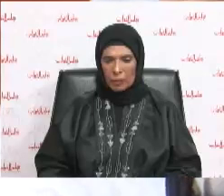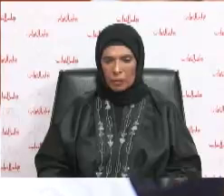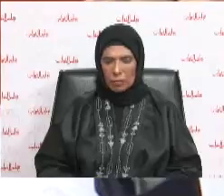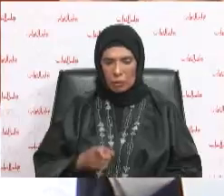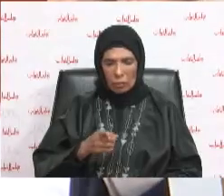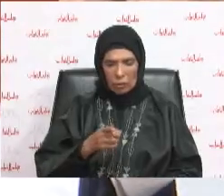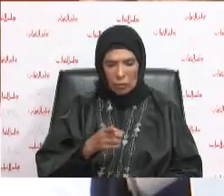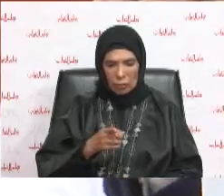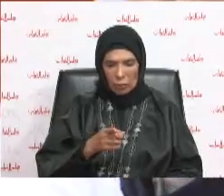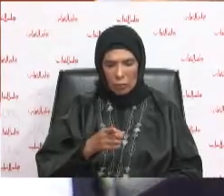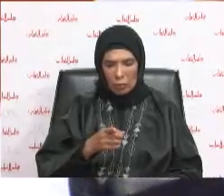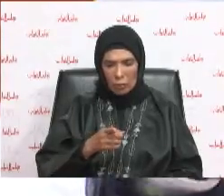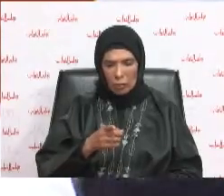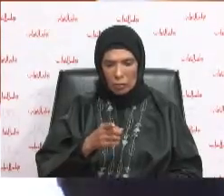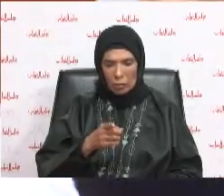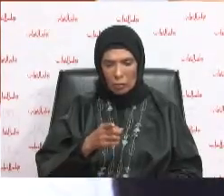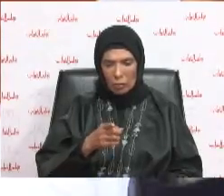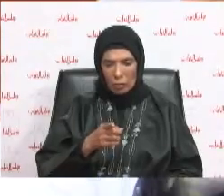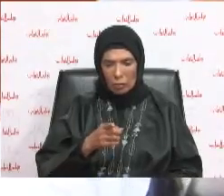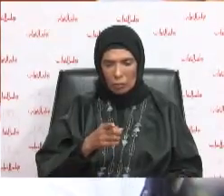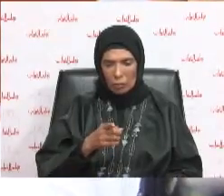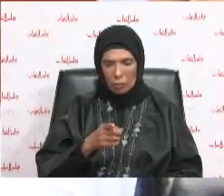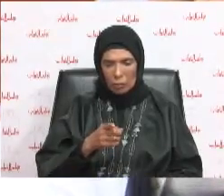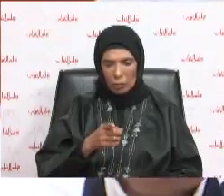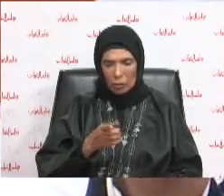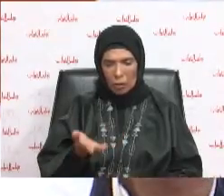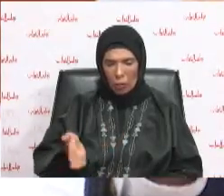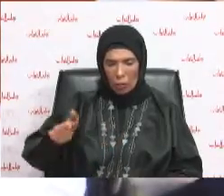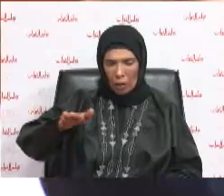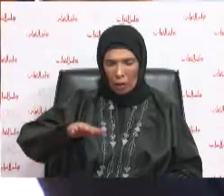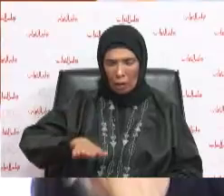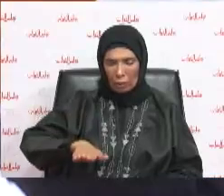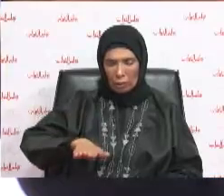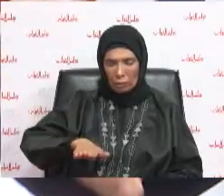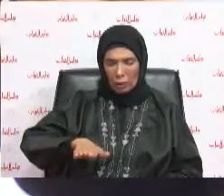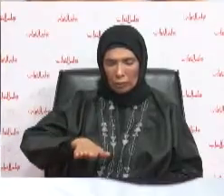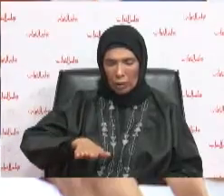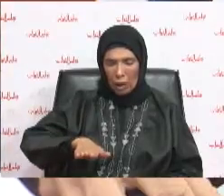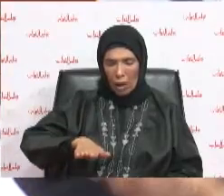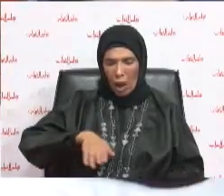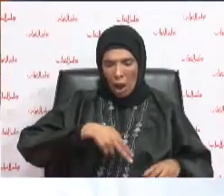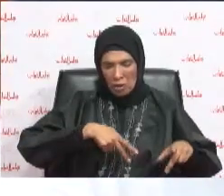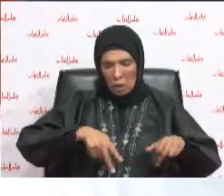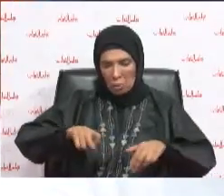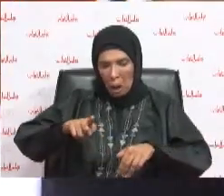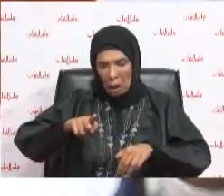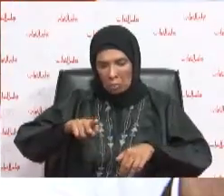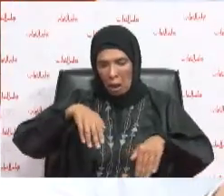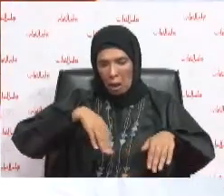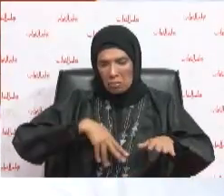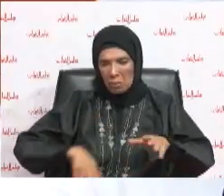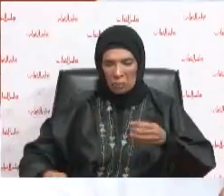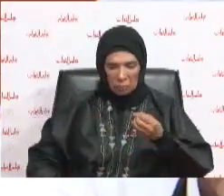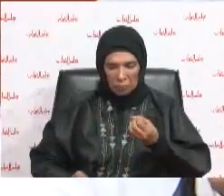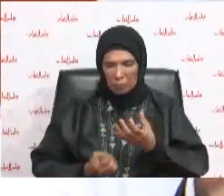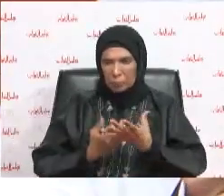المحجر هاي المحجر في دخان صور للمضبوط للحيوانات يتم إعدامها في المحجر دخاخين